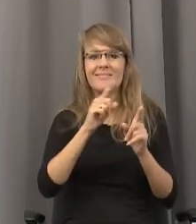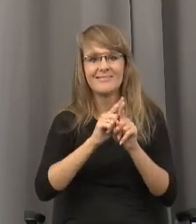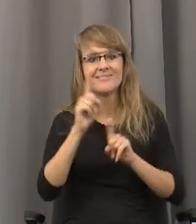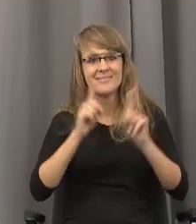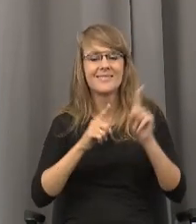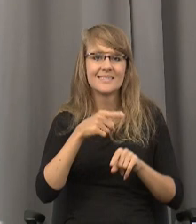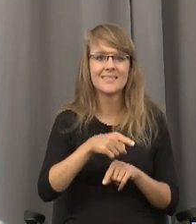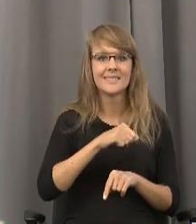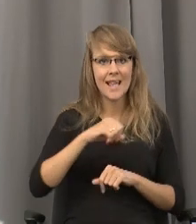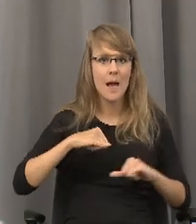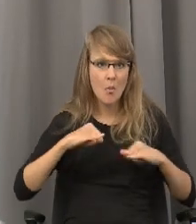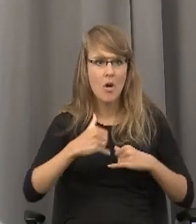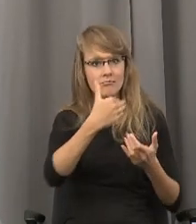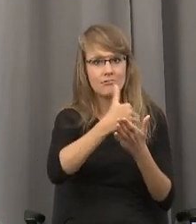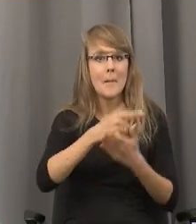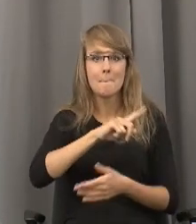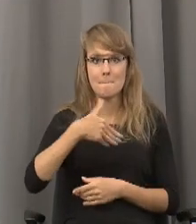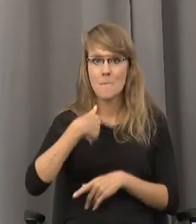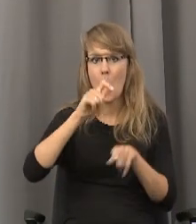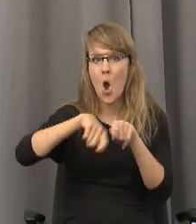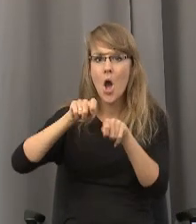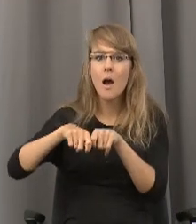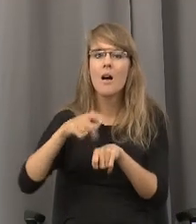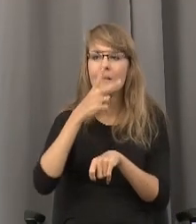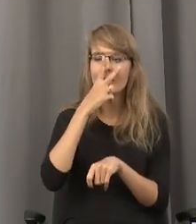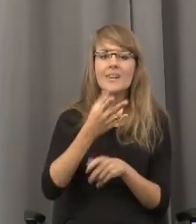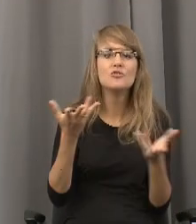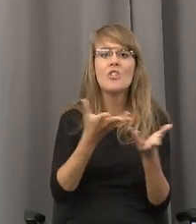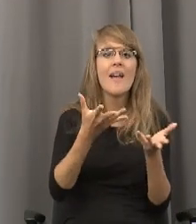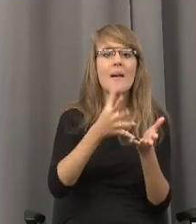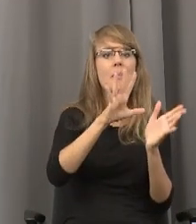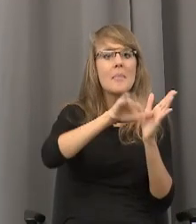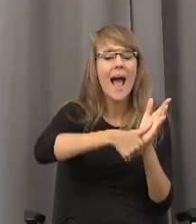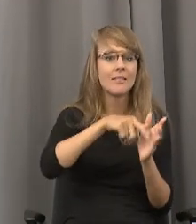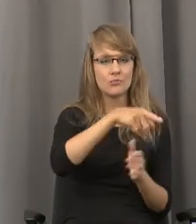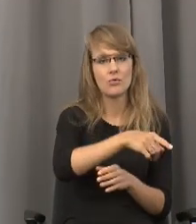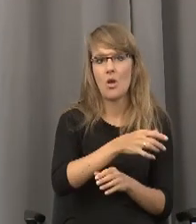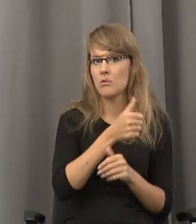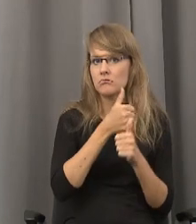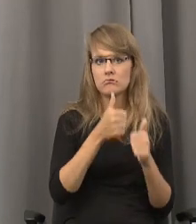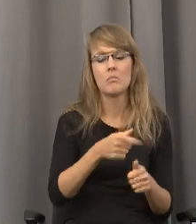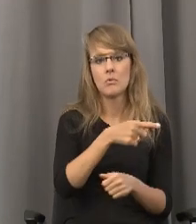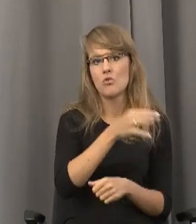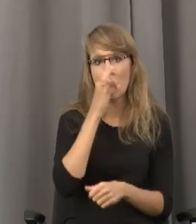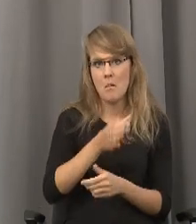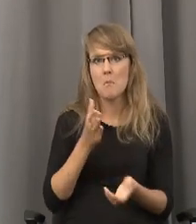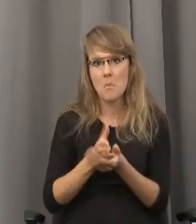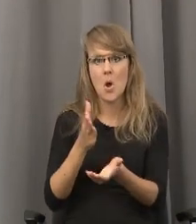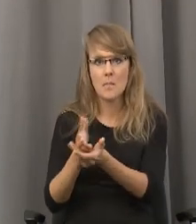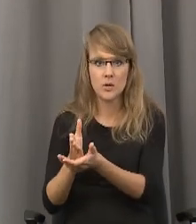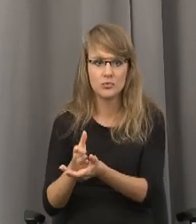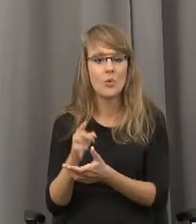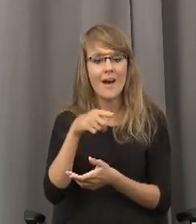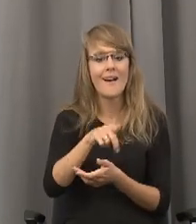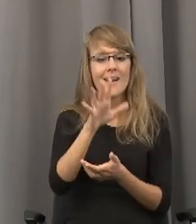kontroli pokazaliśmy także miasta, w której uważamy, że są realizowane dobre programy opieki nad osobami chorymi. U nas w tym